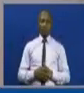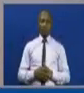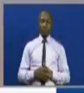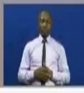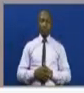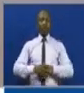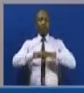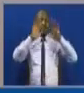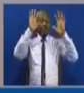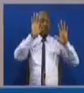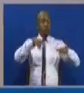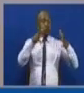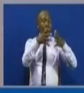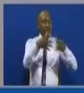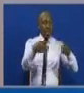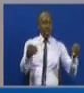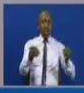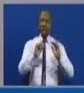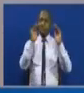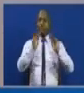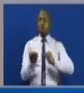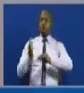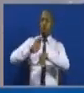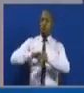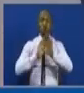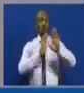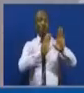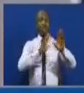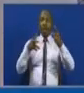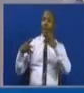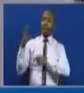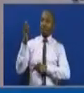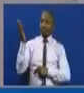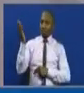Mvua za athiri miundombinu Mwanza na Katavi.